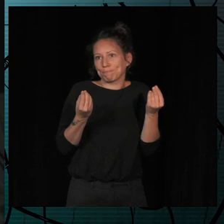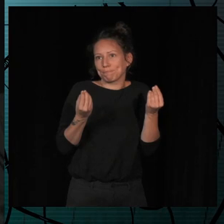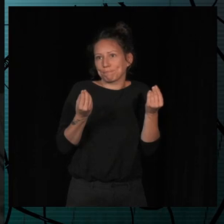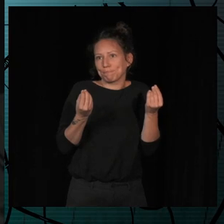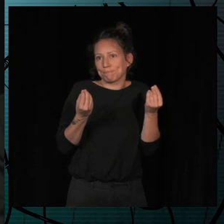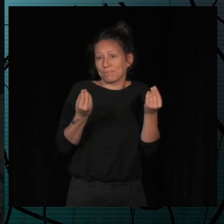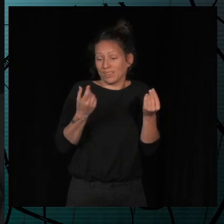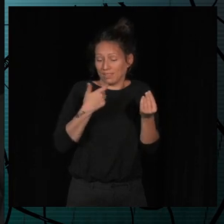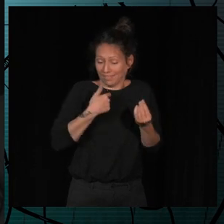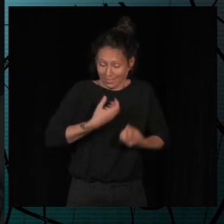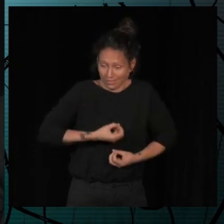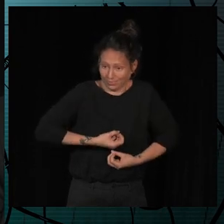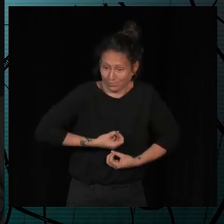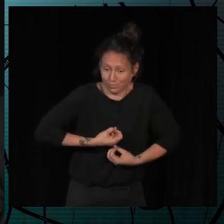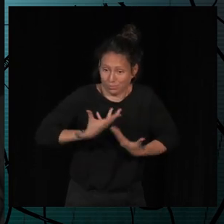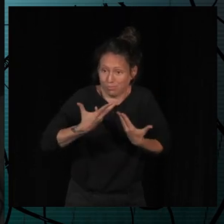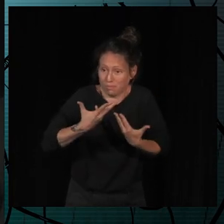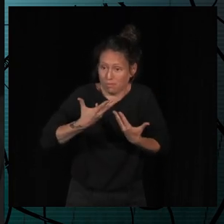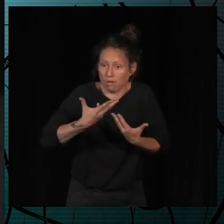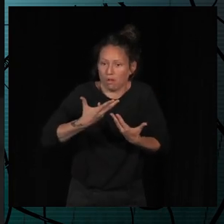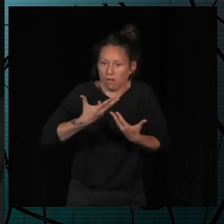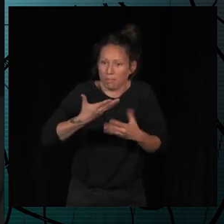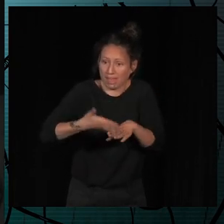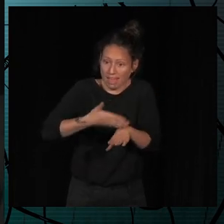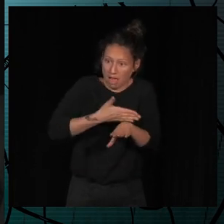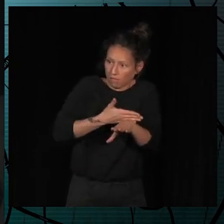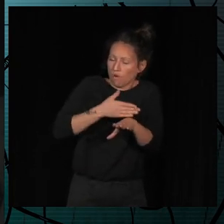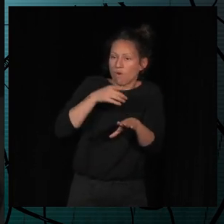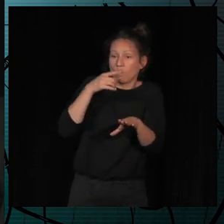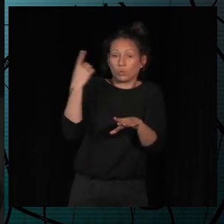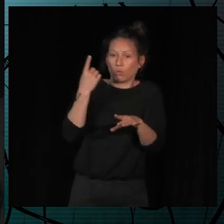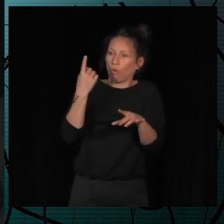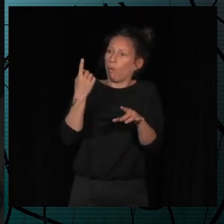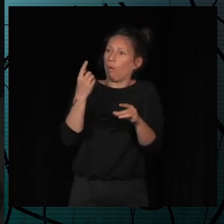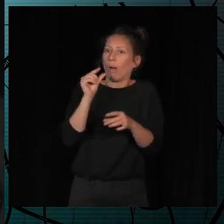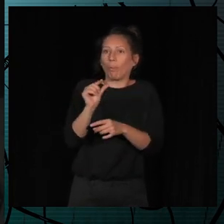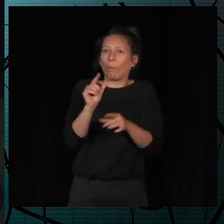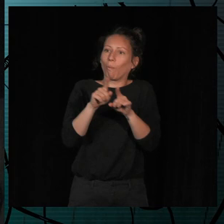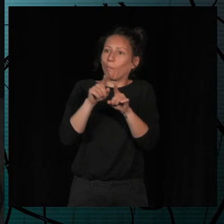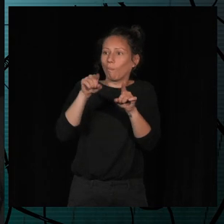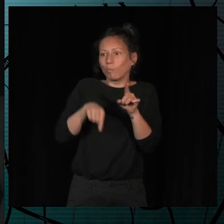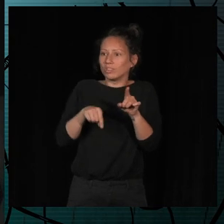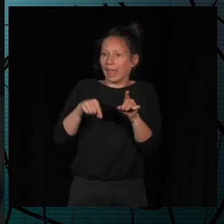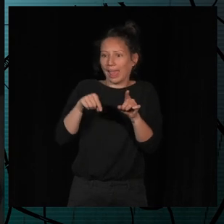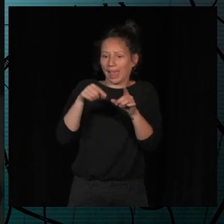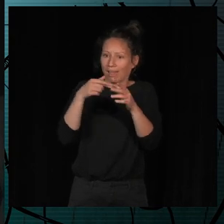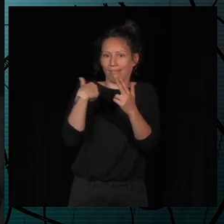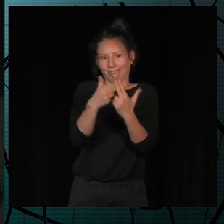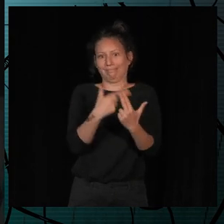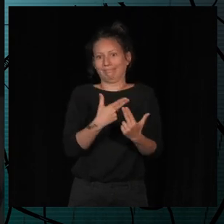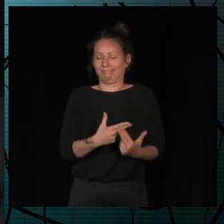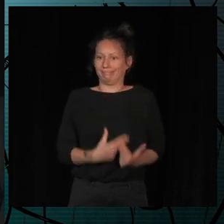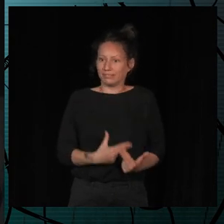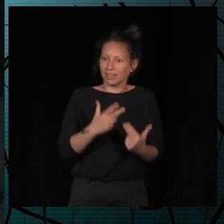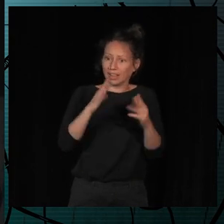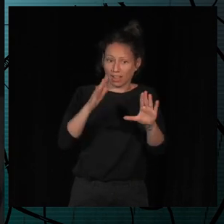commencer à parler de ce qu'on fait il faut commencer à défendre ce qu'on fait et c'est un peu compliqué c'estd avant de donner des résultats positifs de